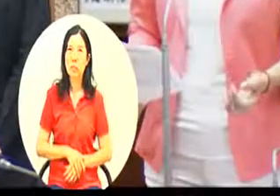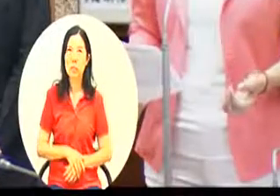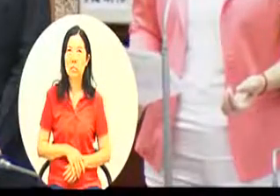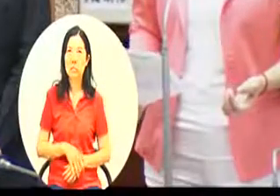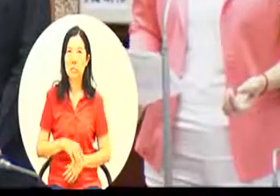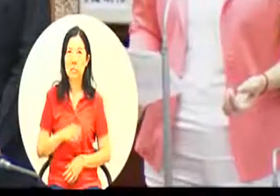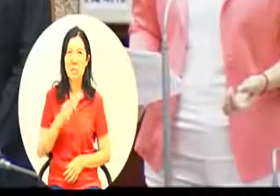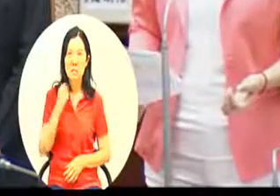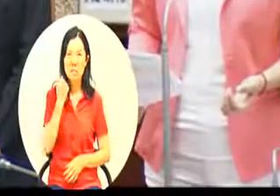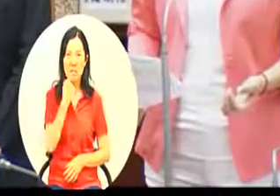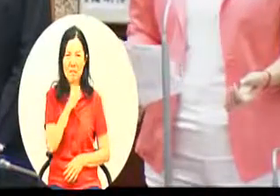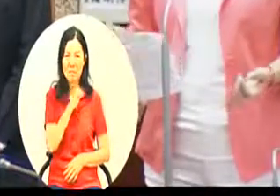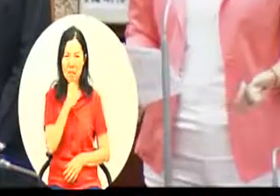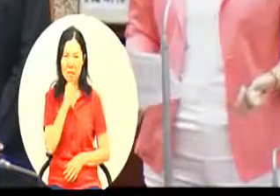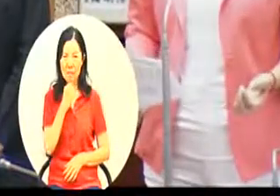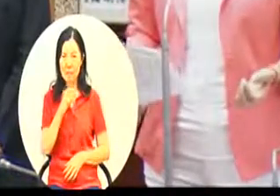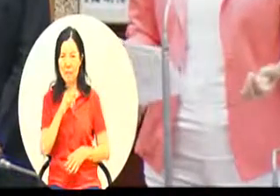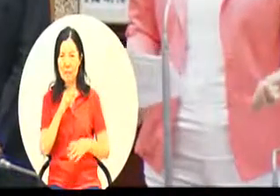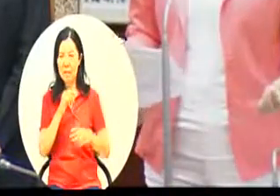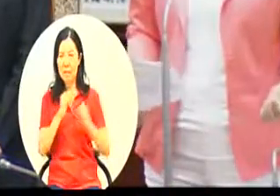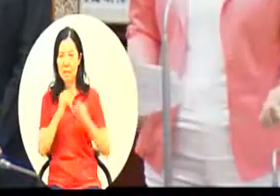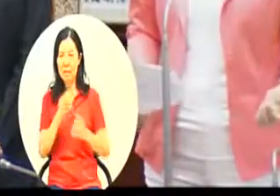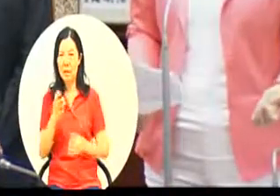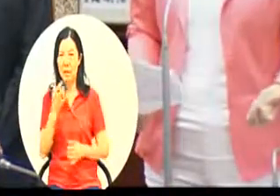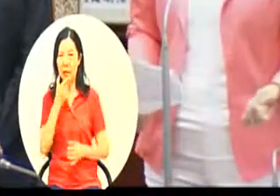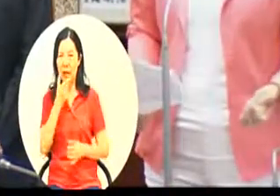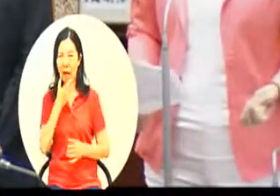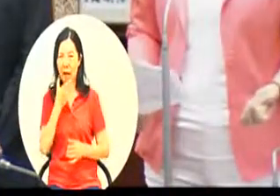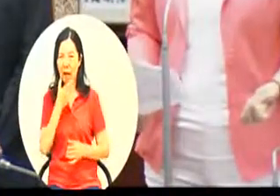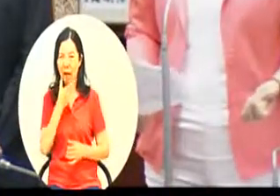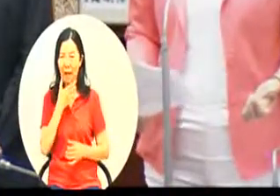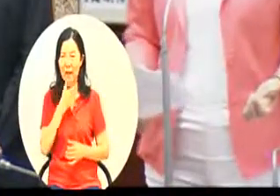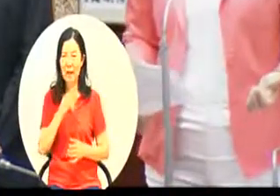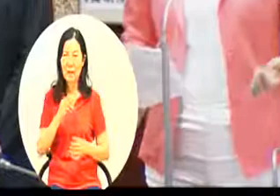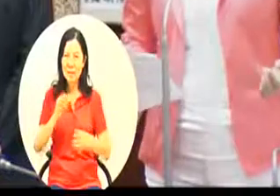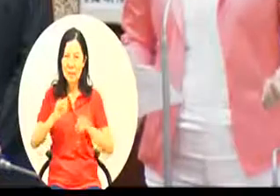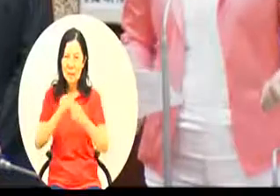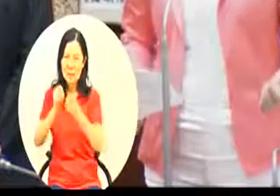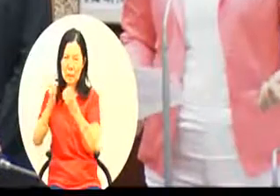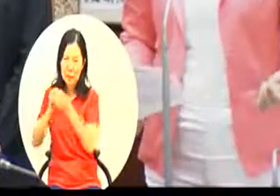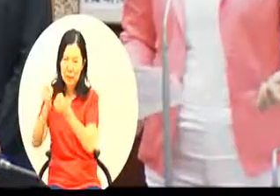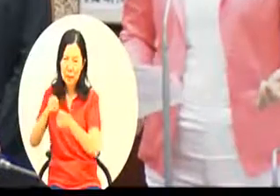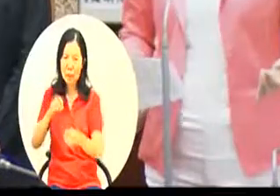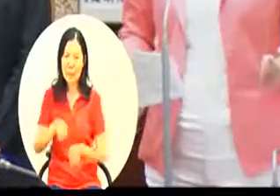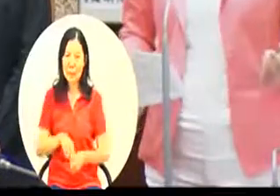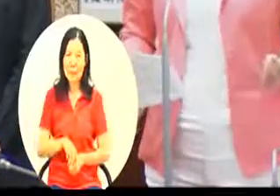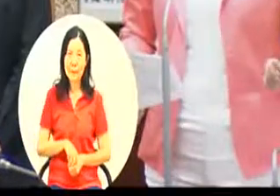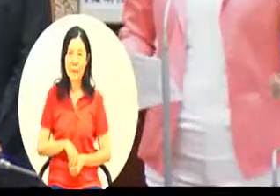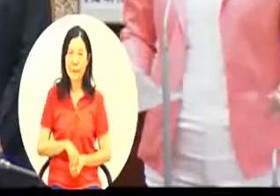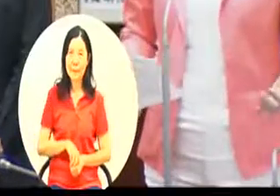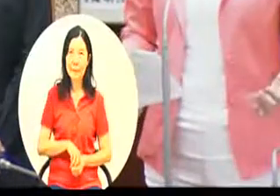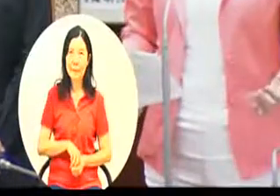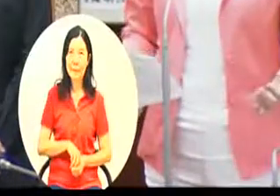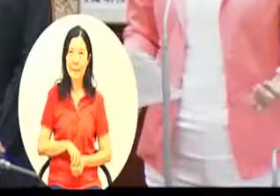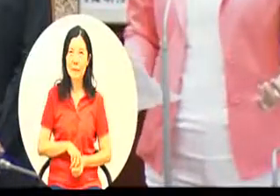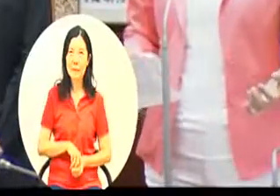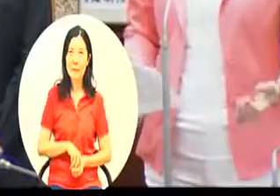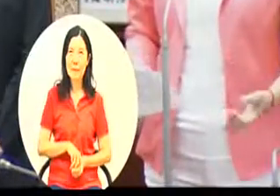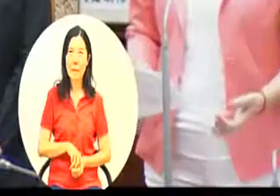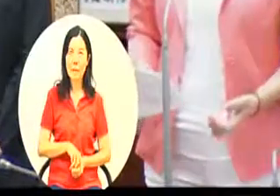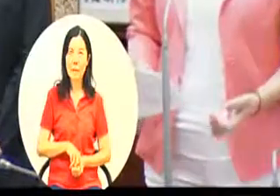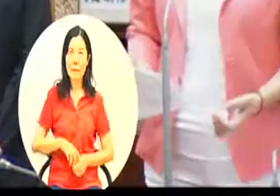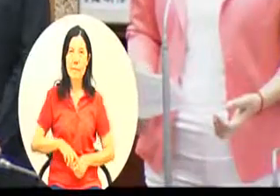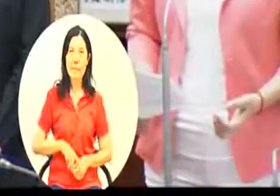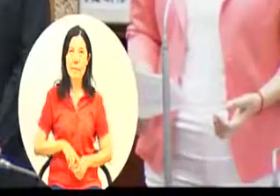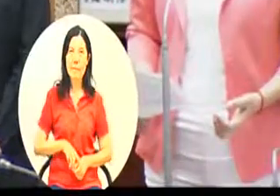湾人被笑吗？我们的国定遗址被这么任意的破坏，被这么任意的一个随意